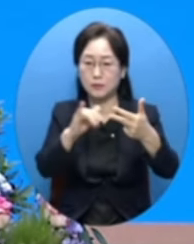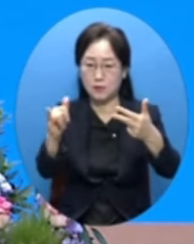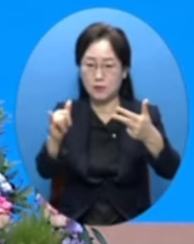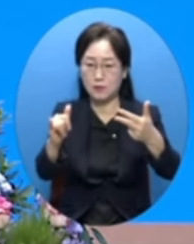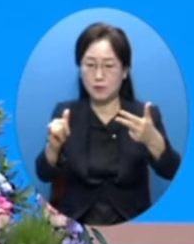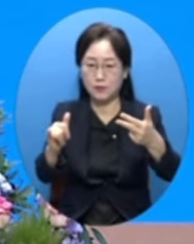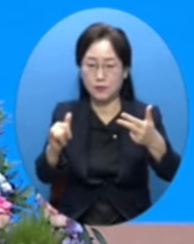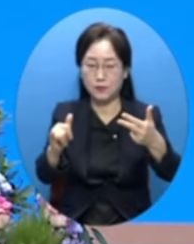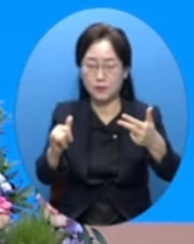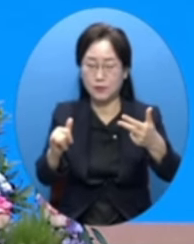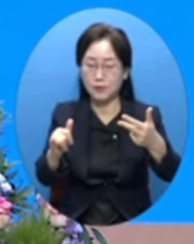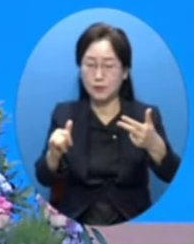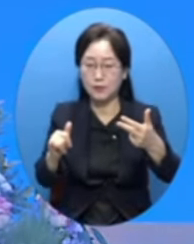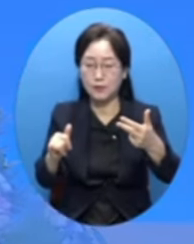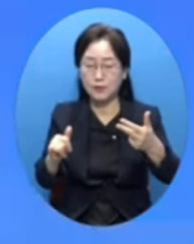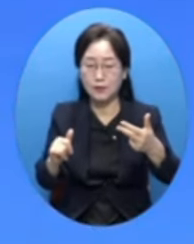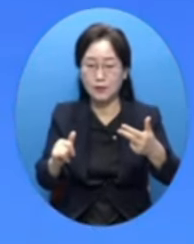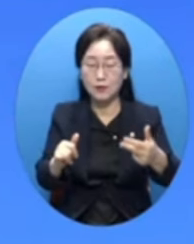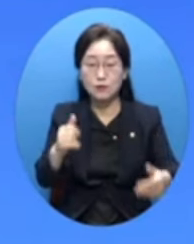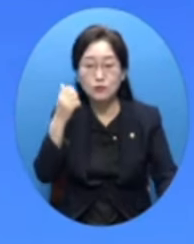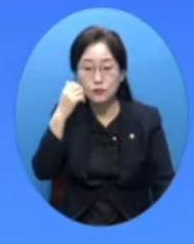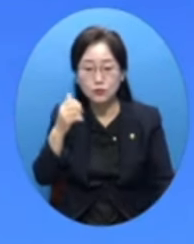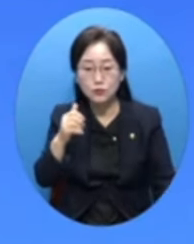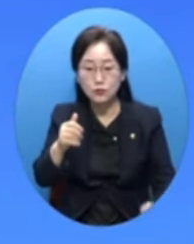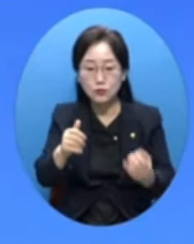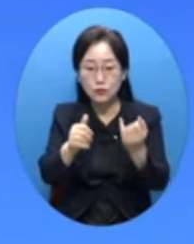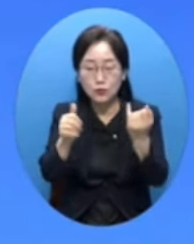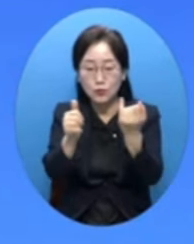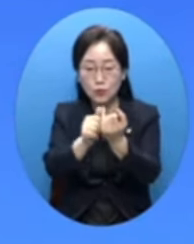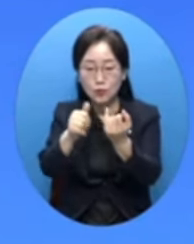한 부모 가정이 있습니다